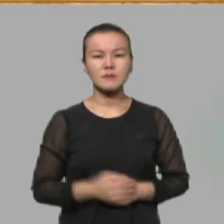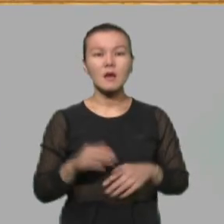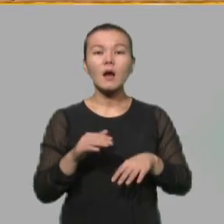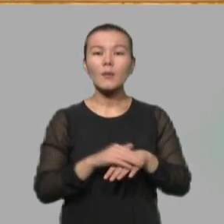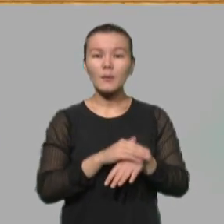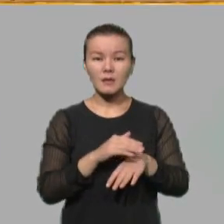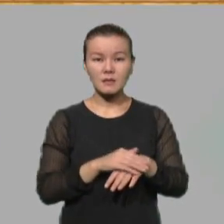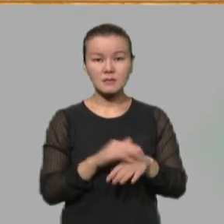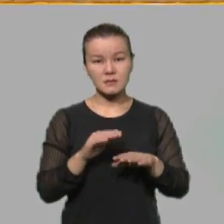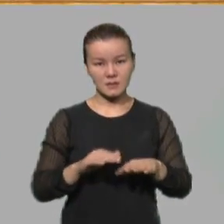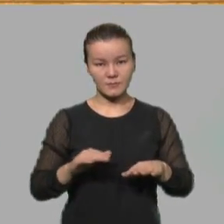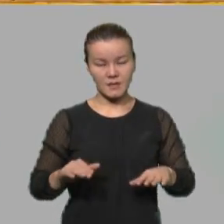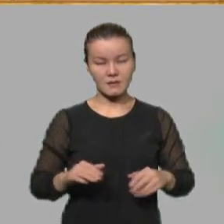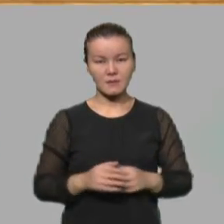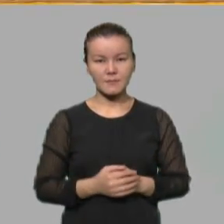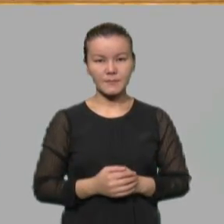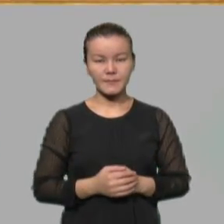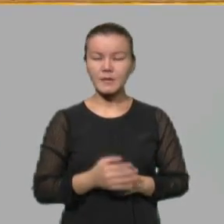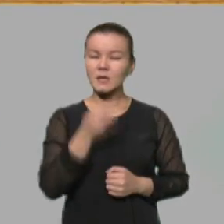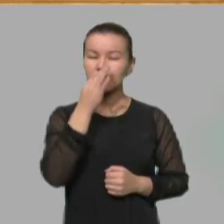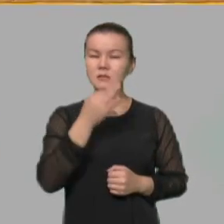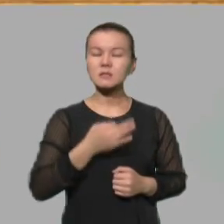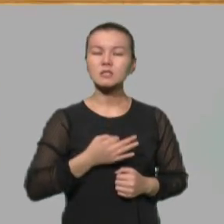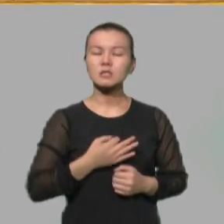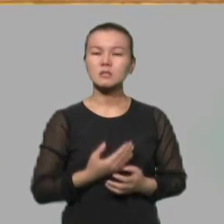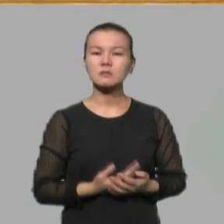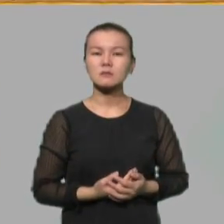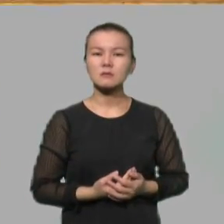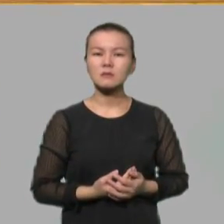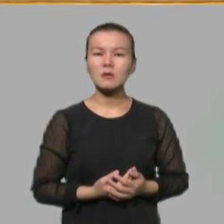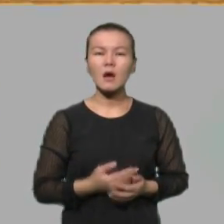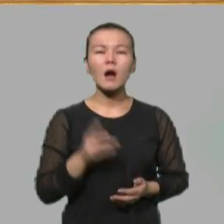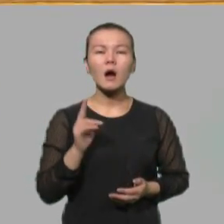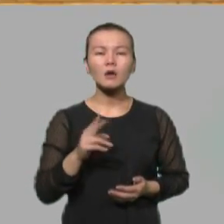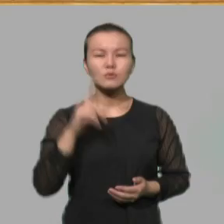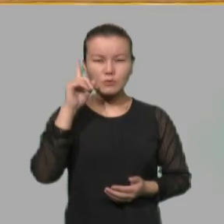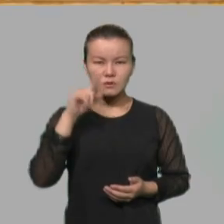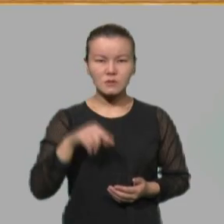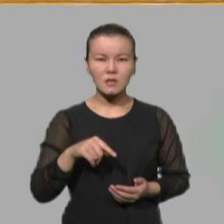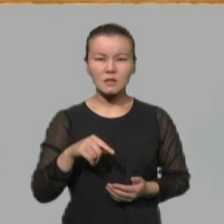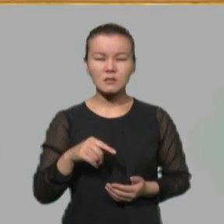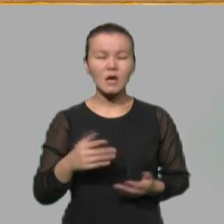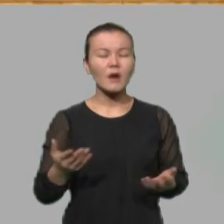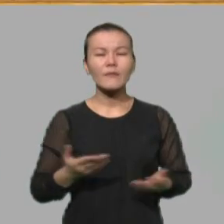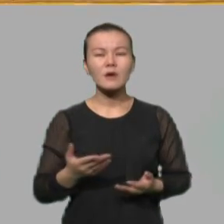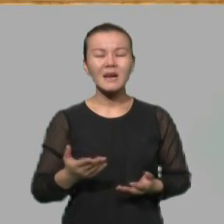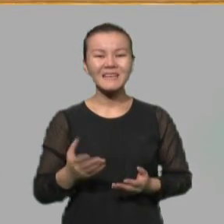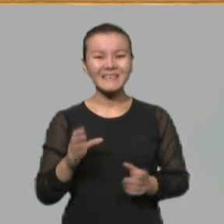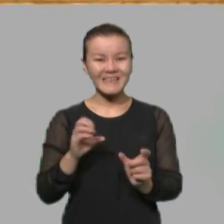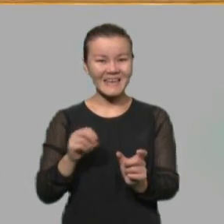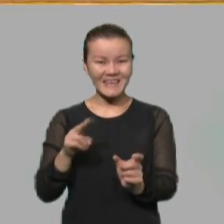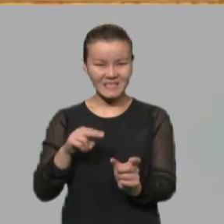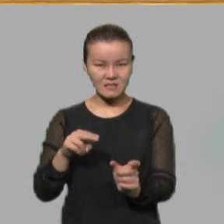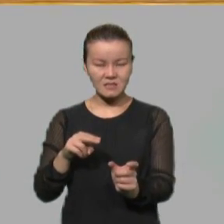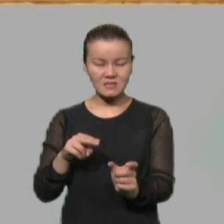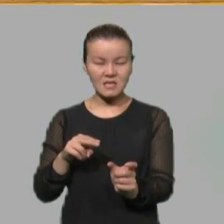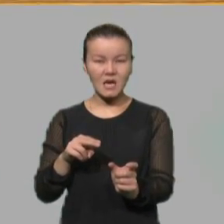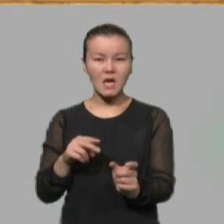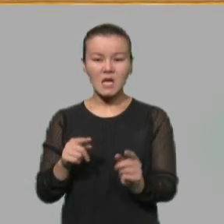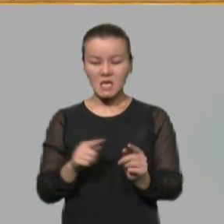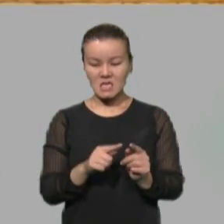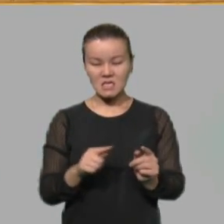конструировать. Молодцы, ребята! Скажите, а кто знает, в каких